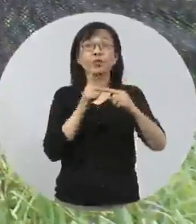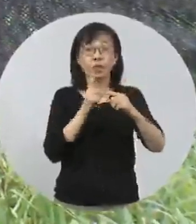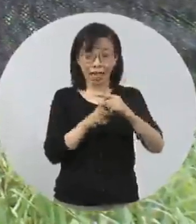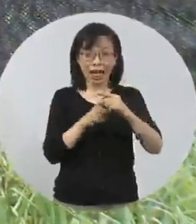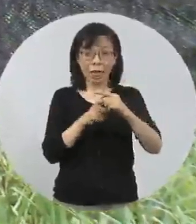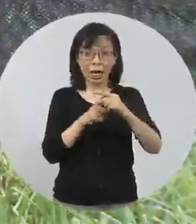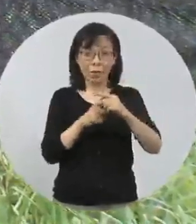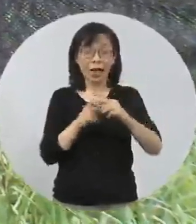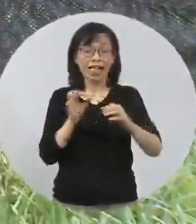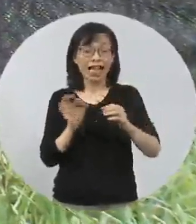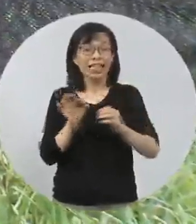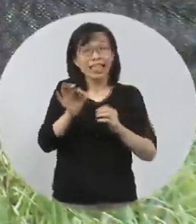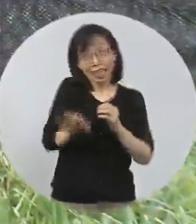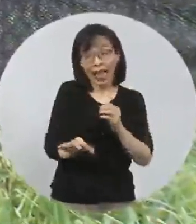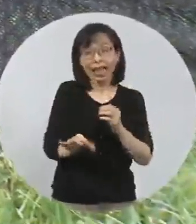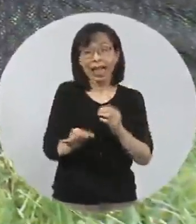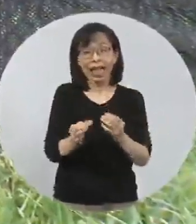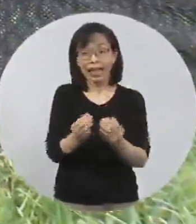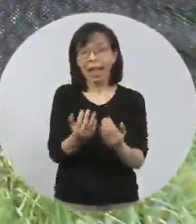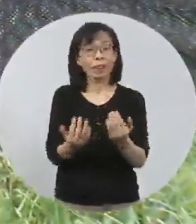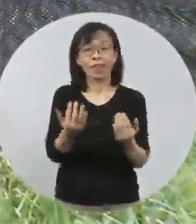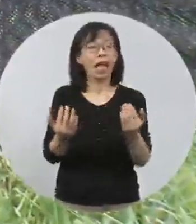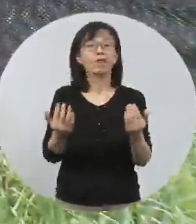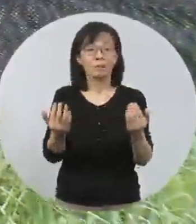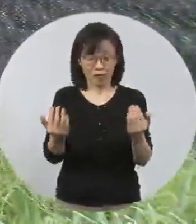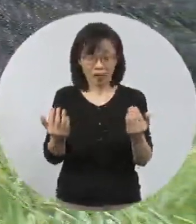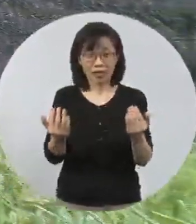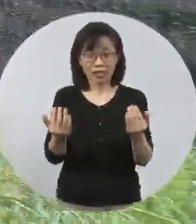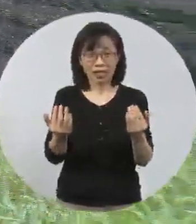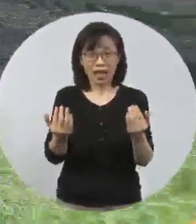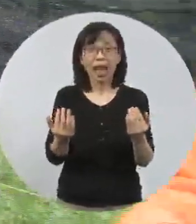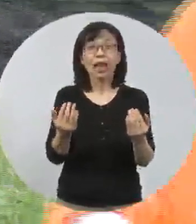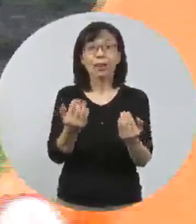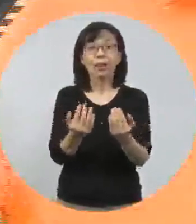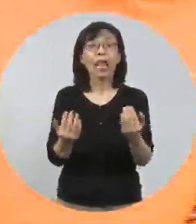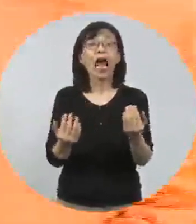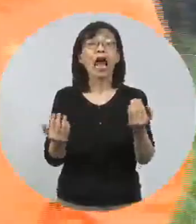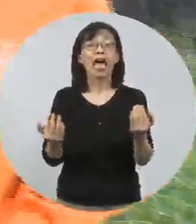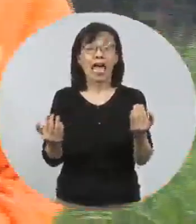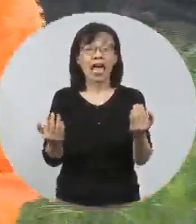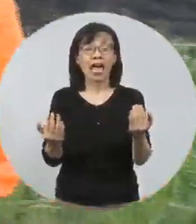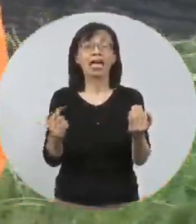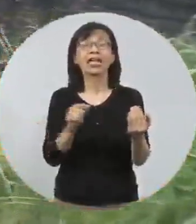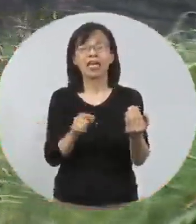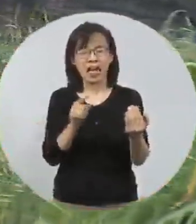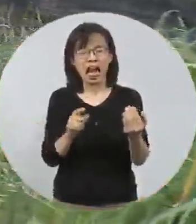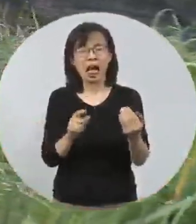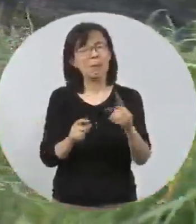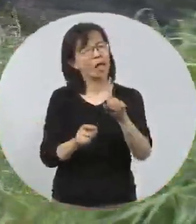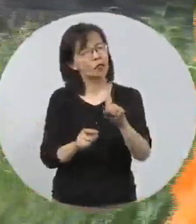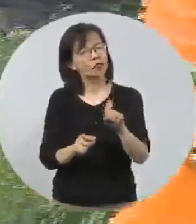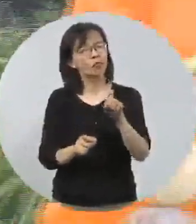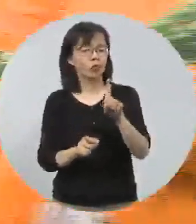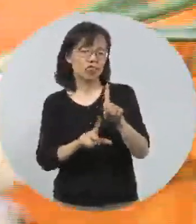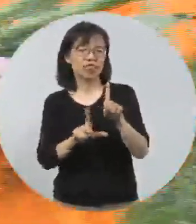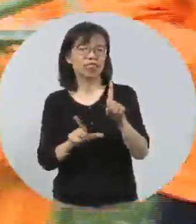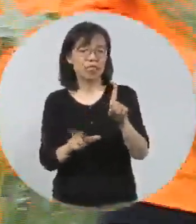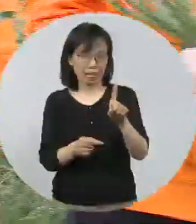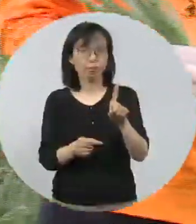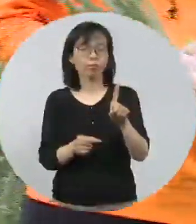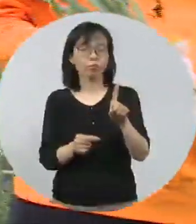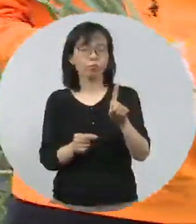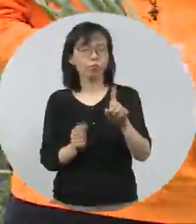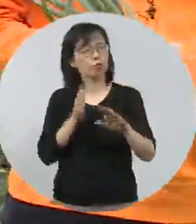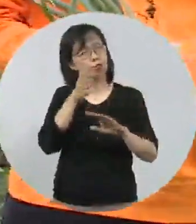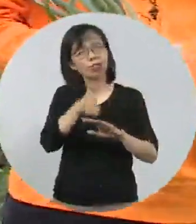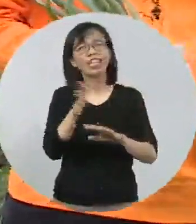種をまず苗作りで植えて、で苗が、だいたい11月過ぎると鉛